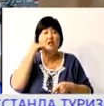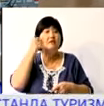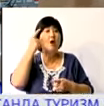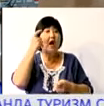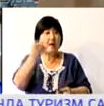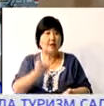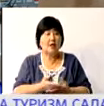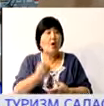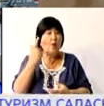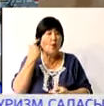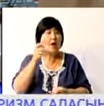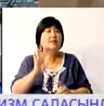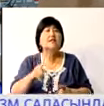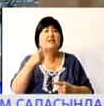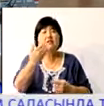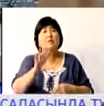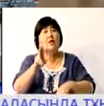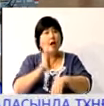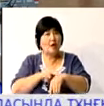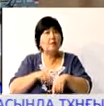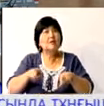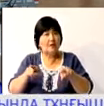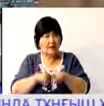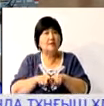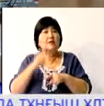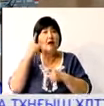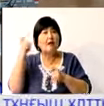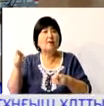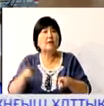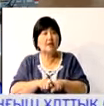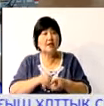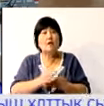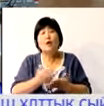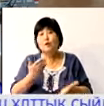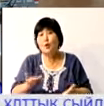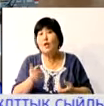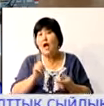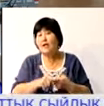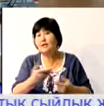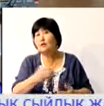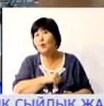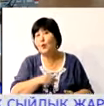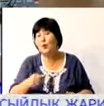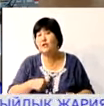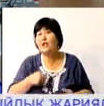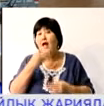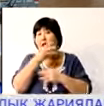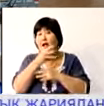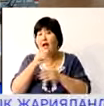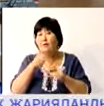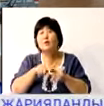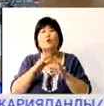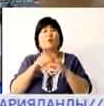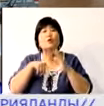келеді. Ол хабар тек сізге келмейді, және милицияларға, орнатуларға милицияларға келеді. Сол арқылы сіз өзіңіздің камераңызбен үйде не